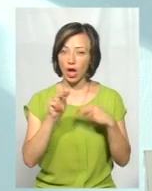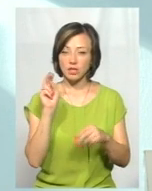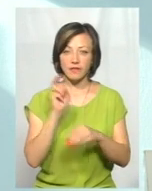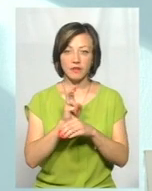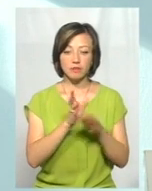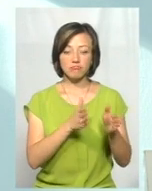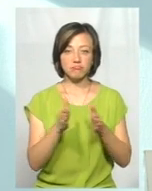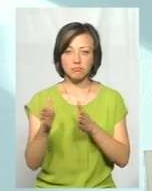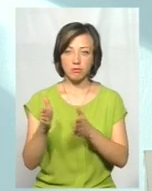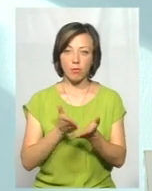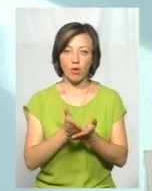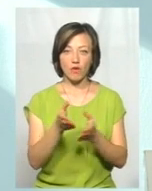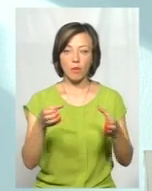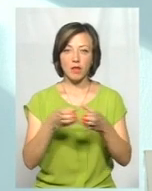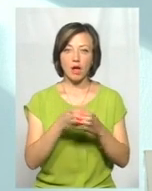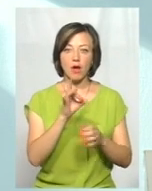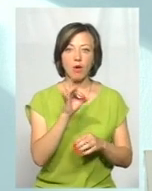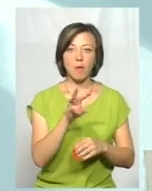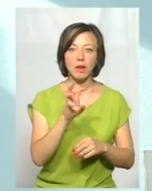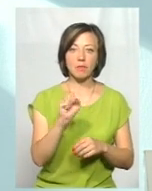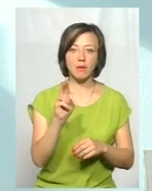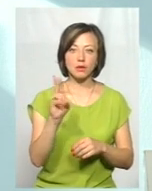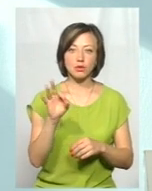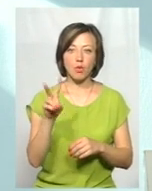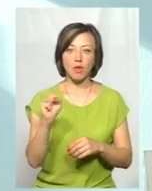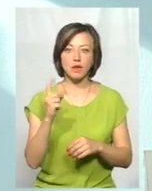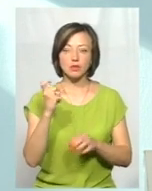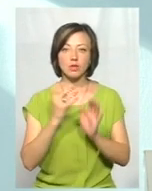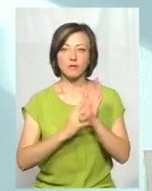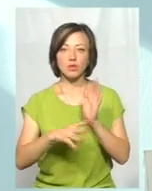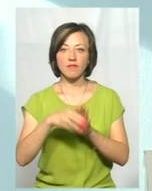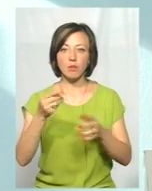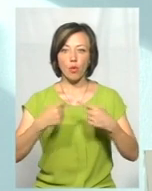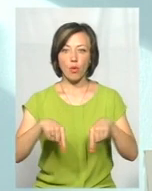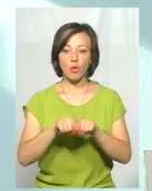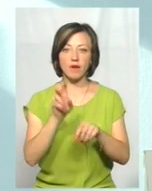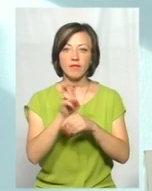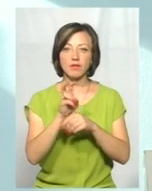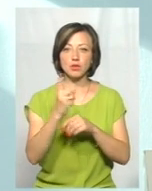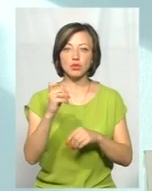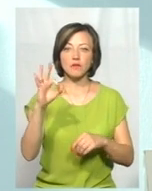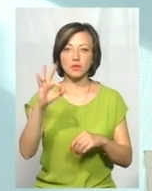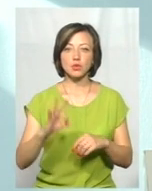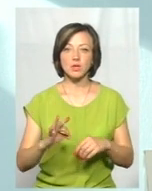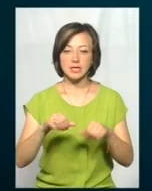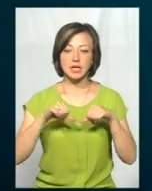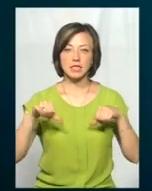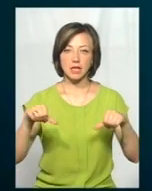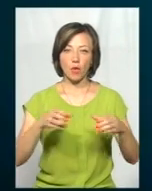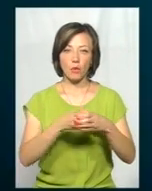відвідував профільний комітет Роман Мацола, 190-й виборчий округ. Він відвідав 100% засідань